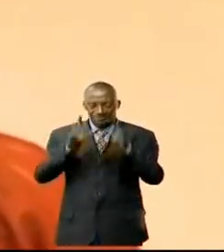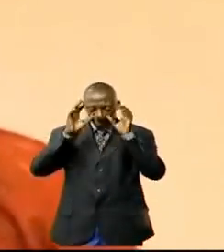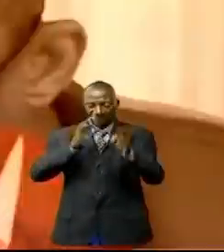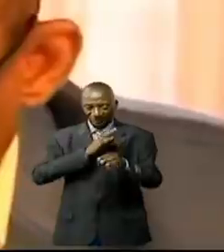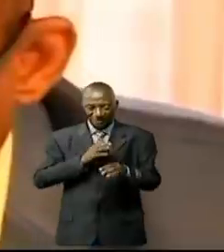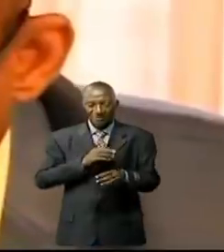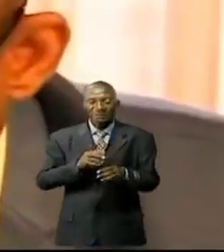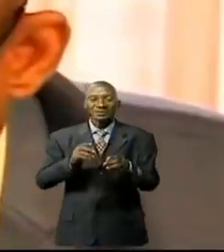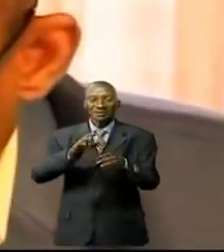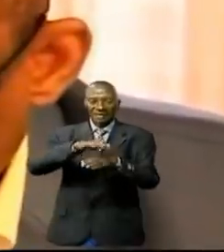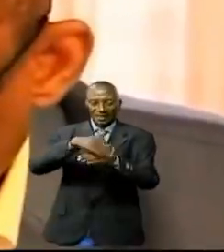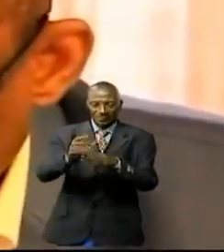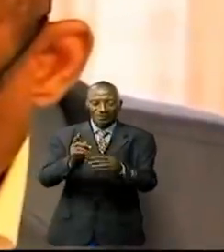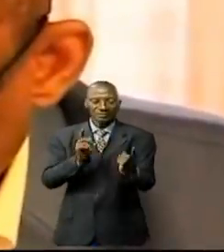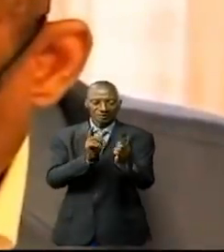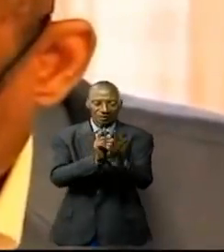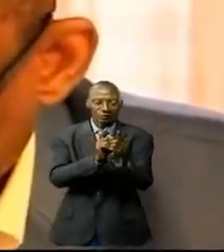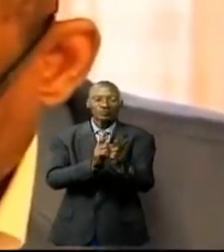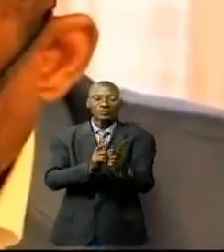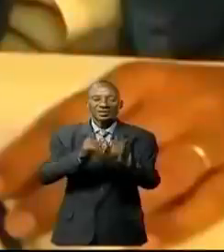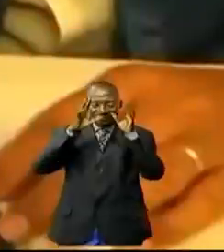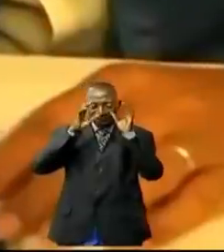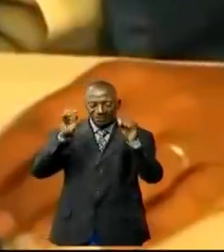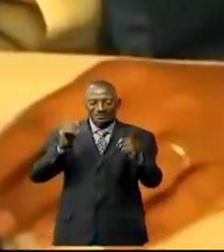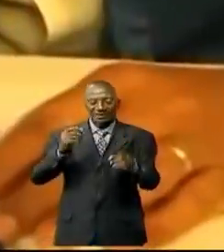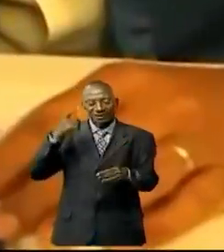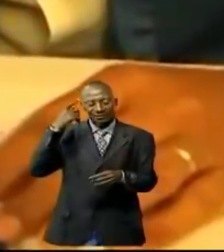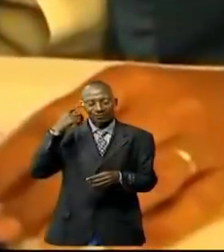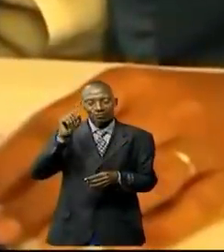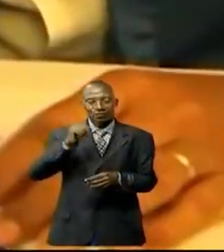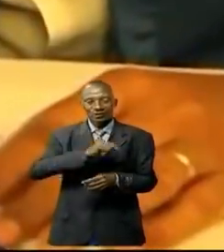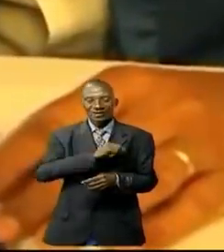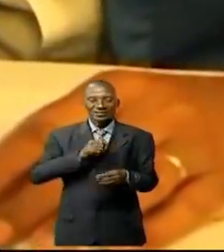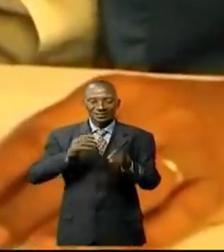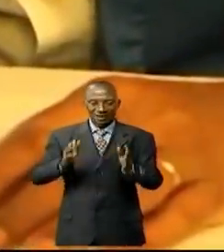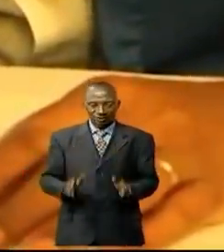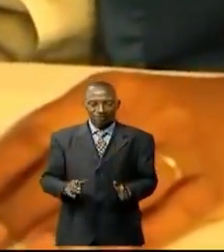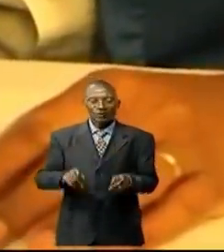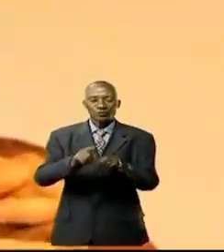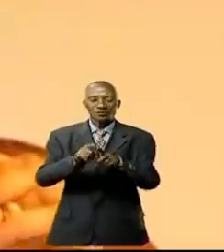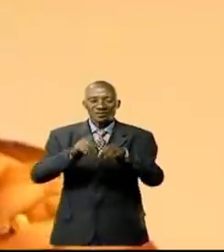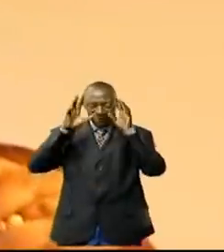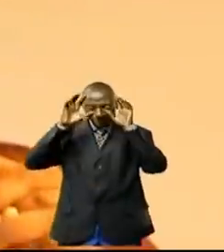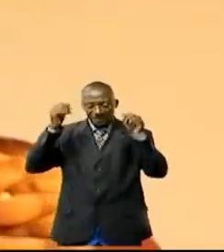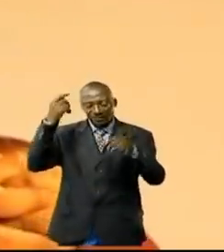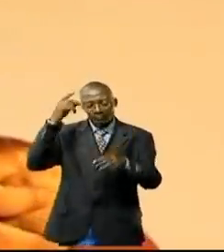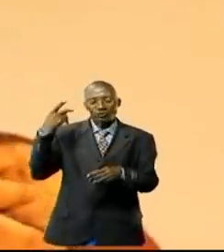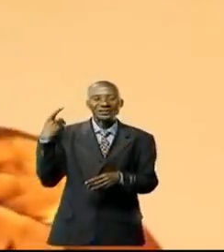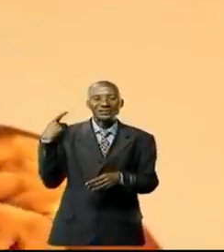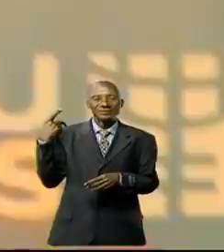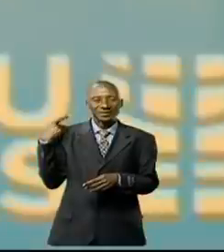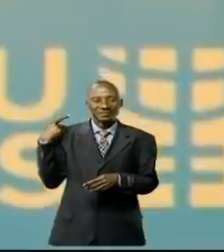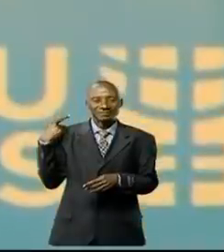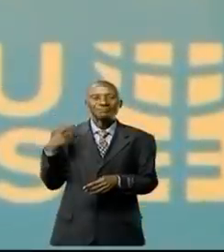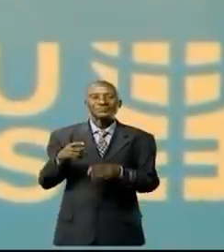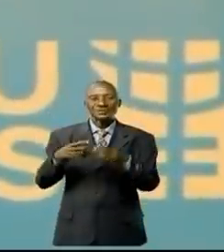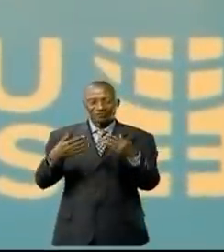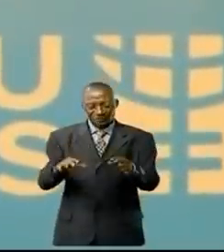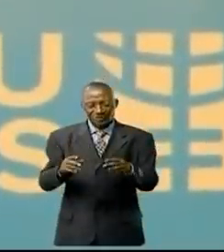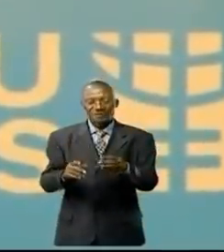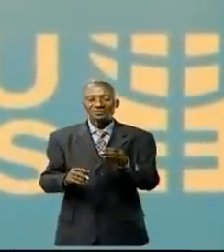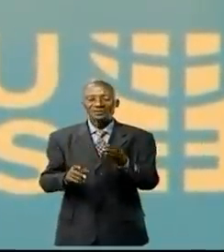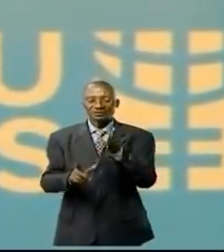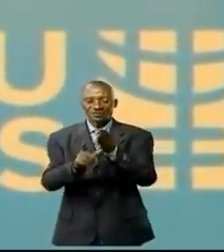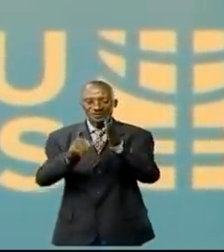et également par la première dame de la RDC, la CENI, où elle a rencontré le vice-président de la centrale électorale, était